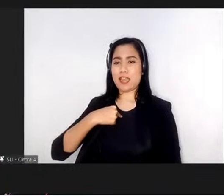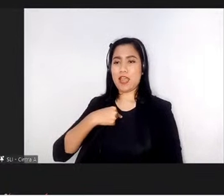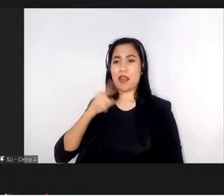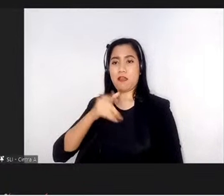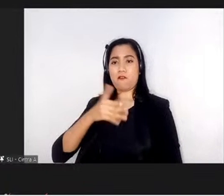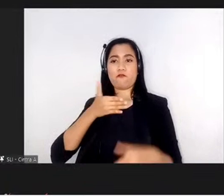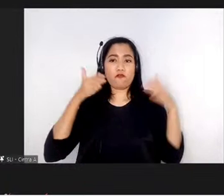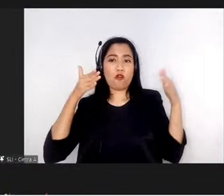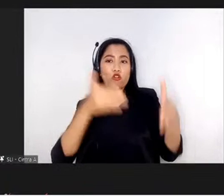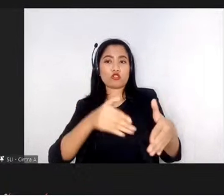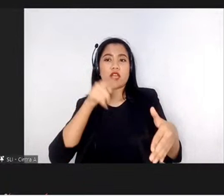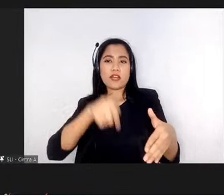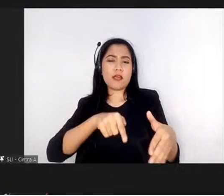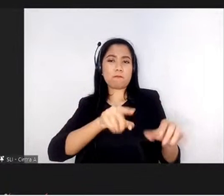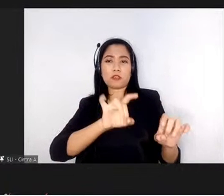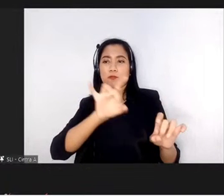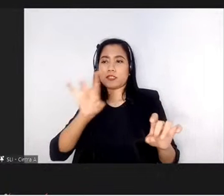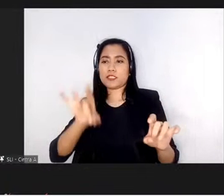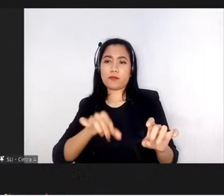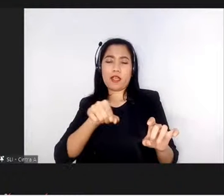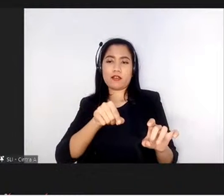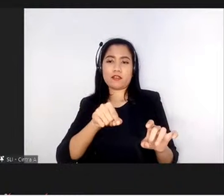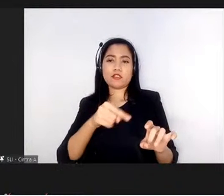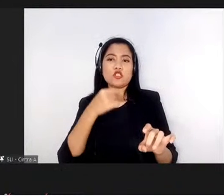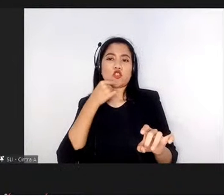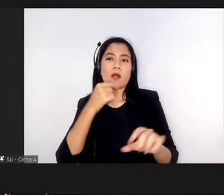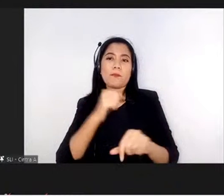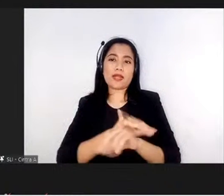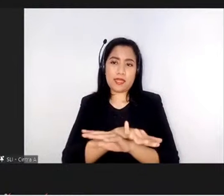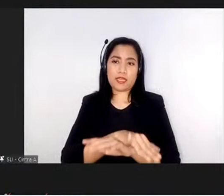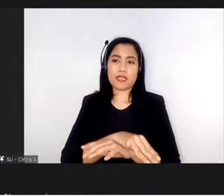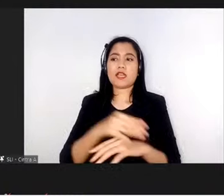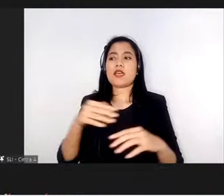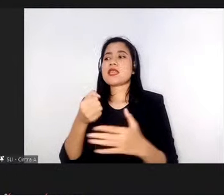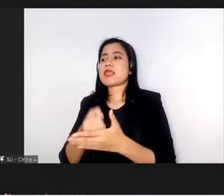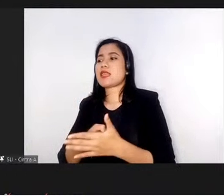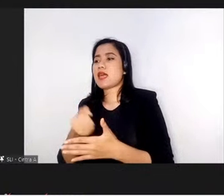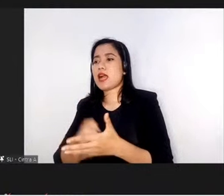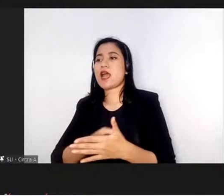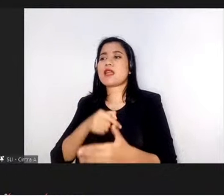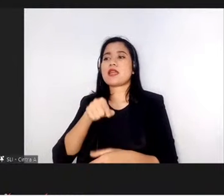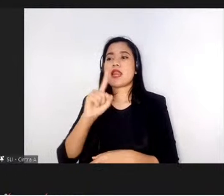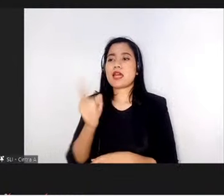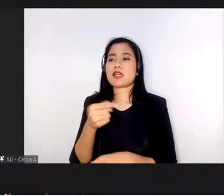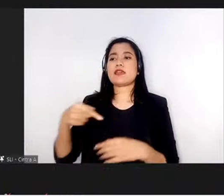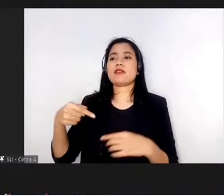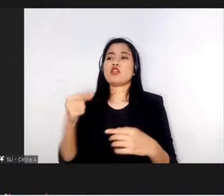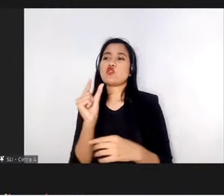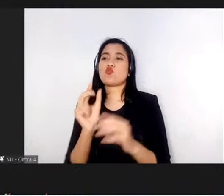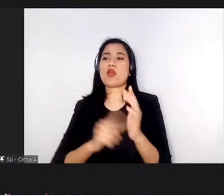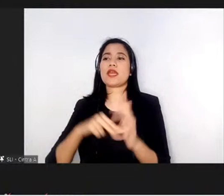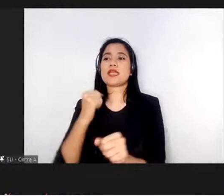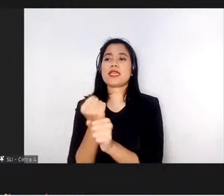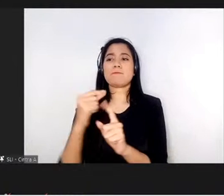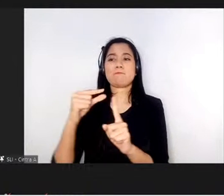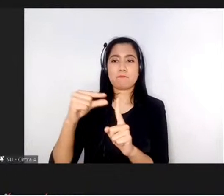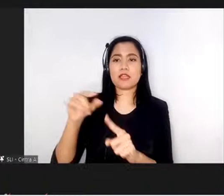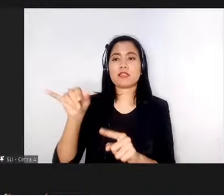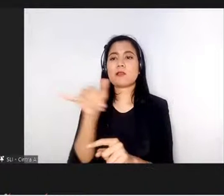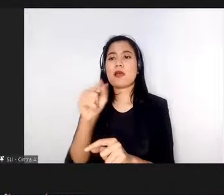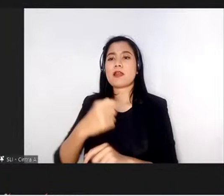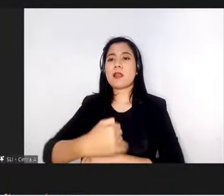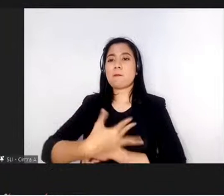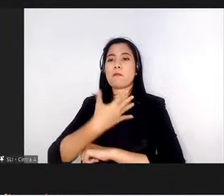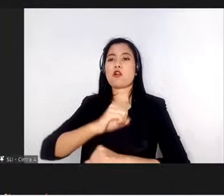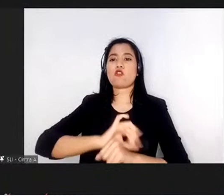eh tantangan yang dihadapi oleh perbankan berkaitan dengan pelaksanaan dari UN Ris principles dan juga dampak dari covid-19